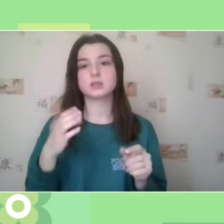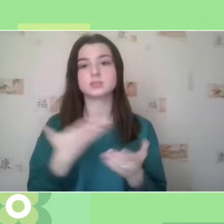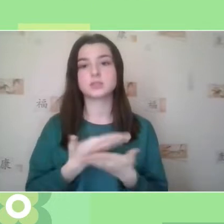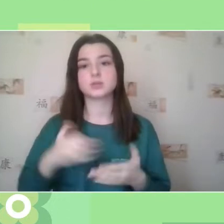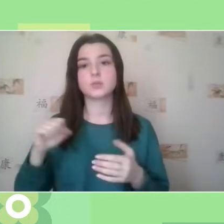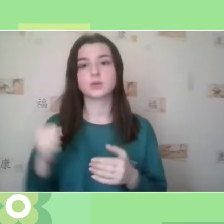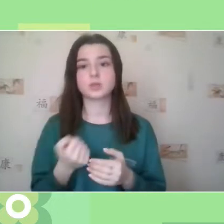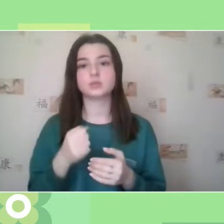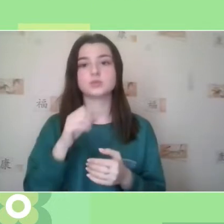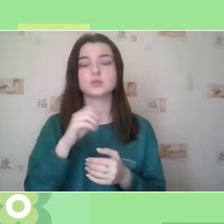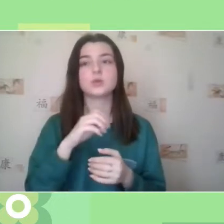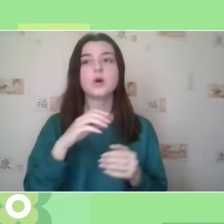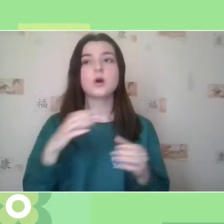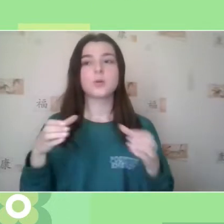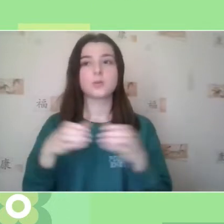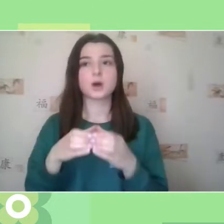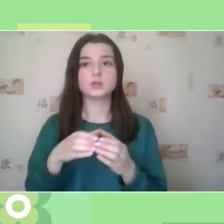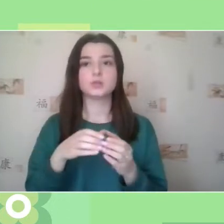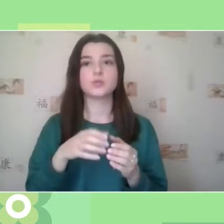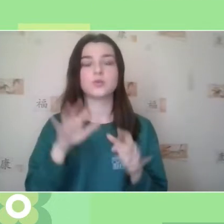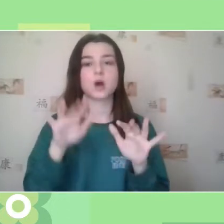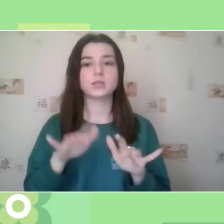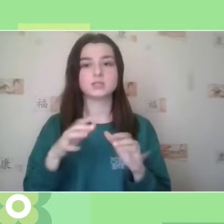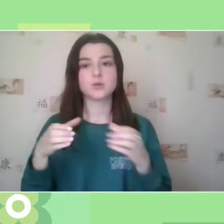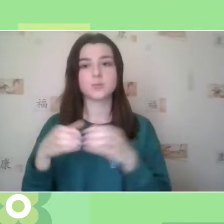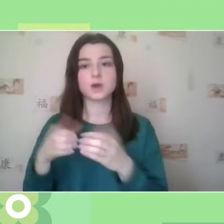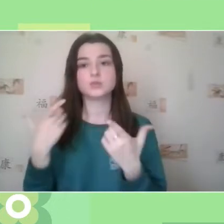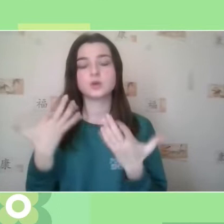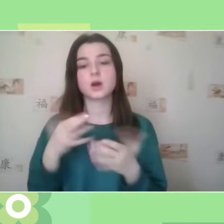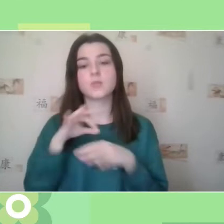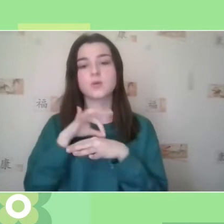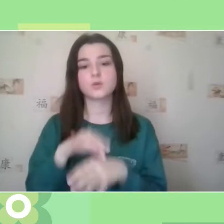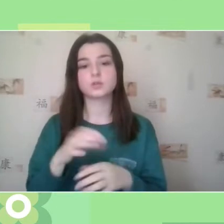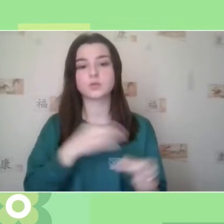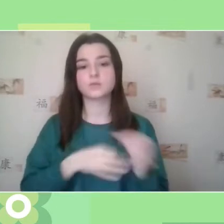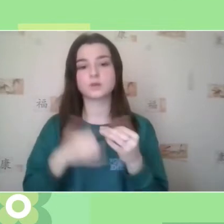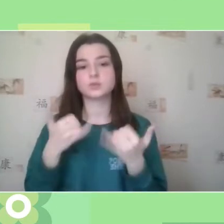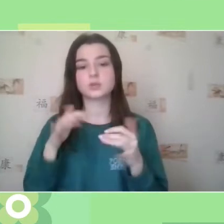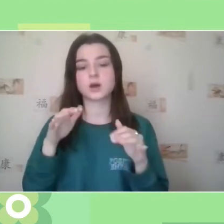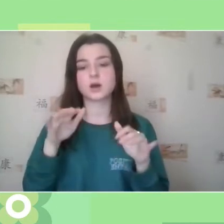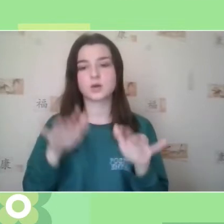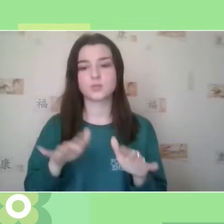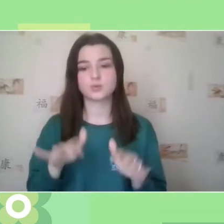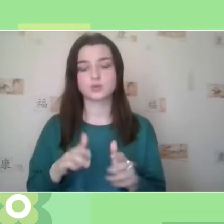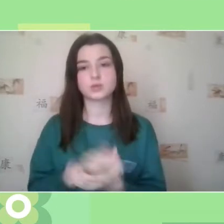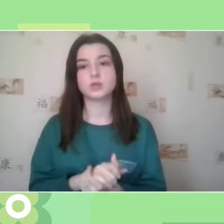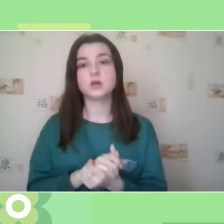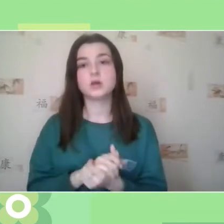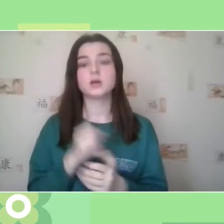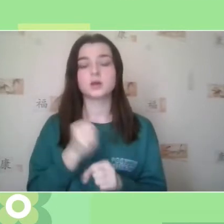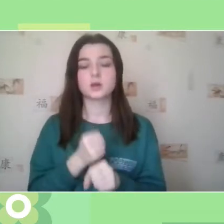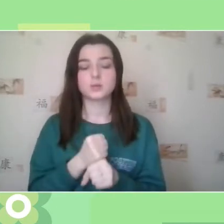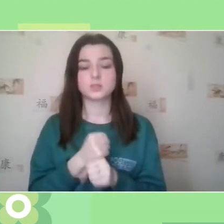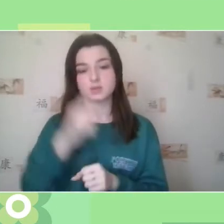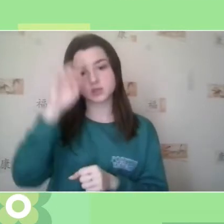партнерською IT-компанією, яка проводила конференцію для комп'ютерників. Для айтішників. Те, що стосується